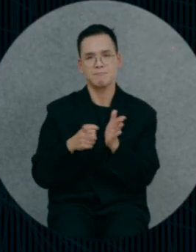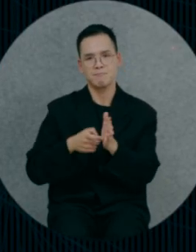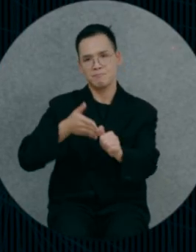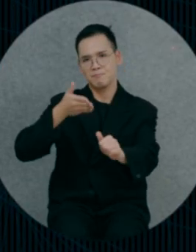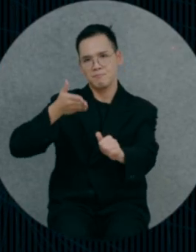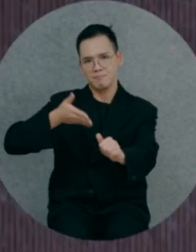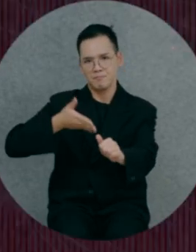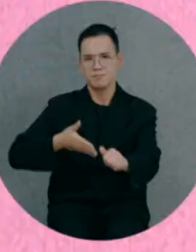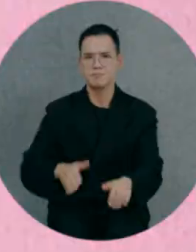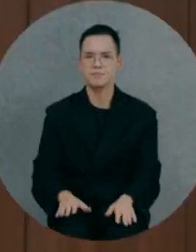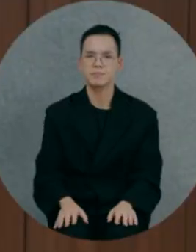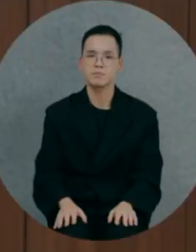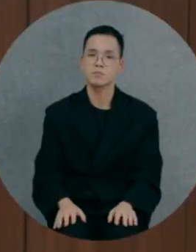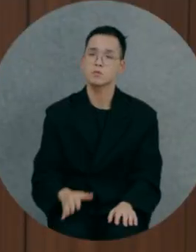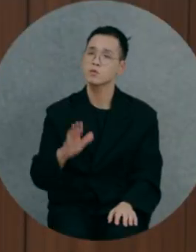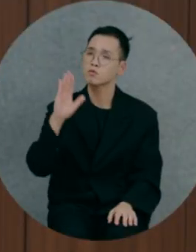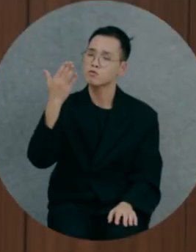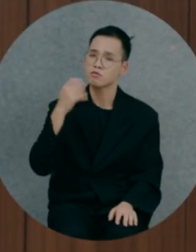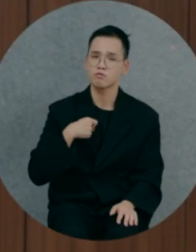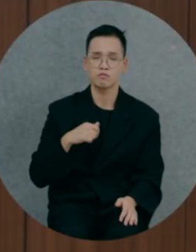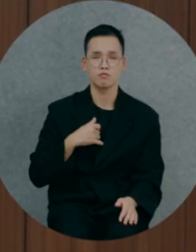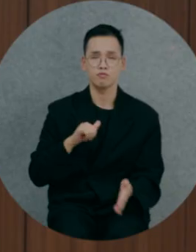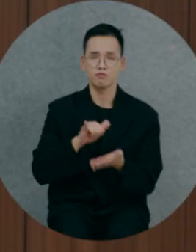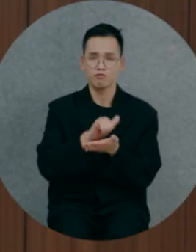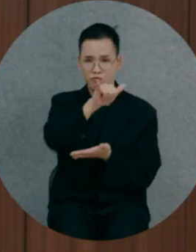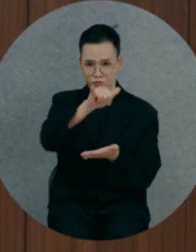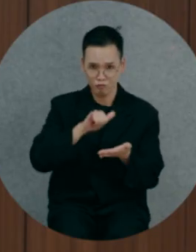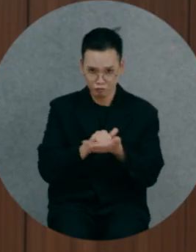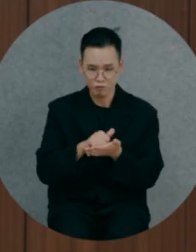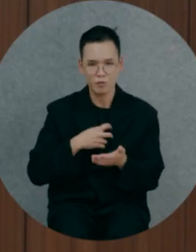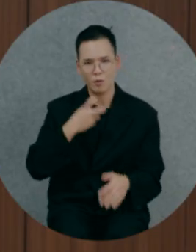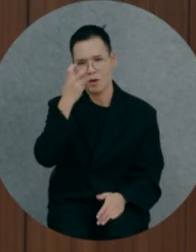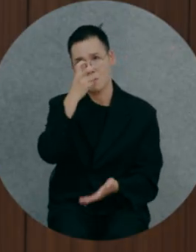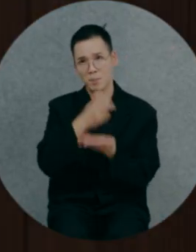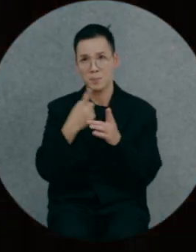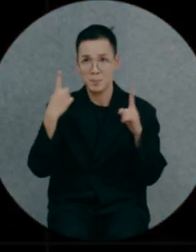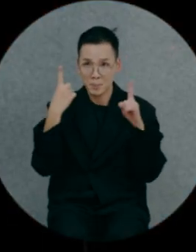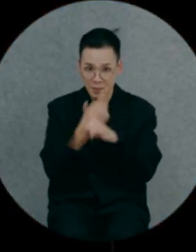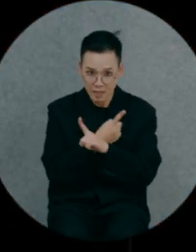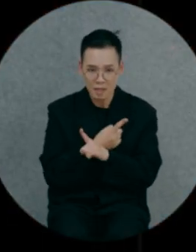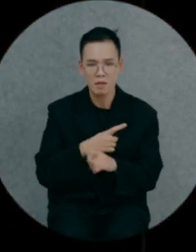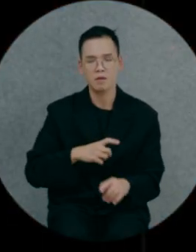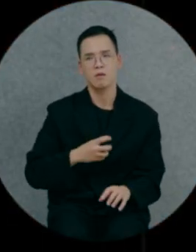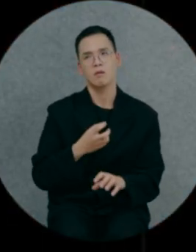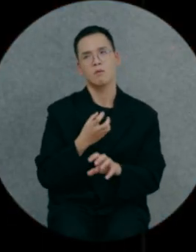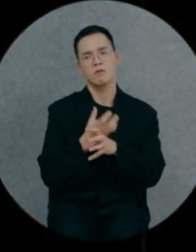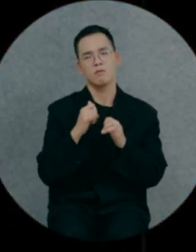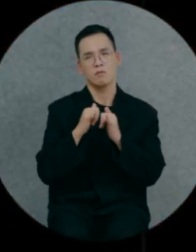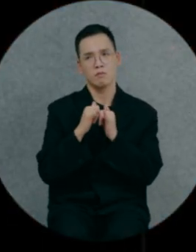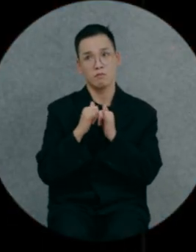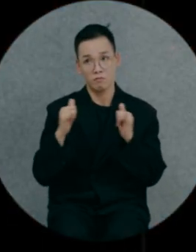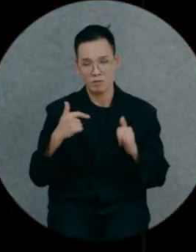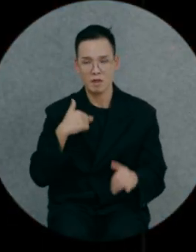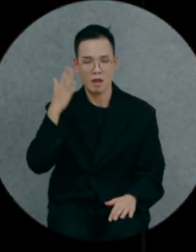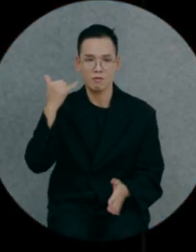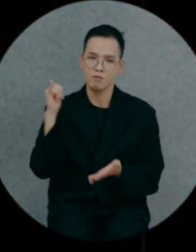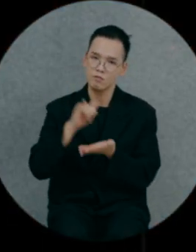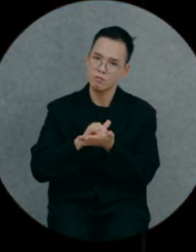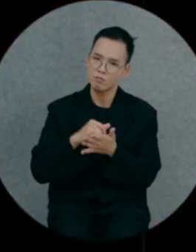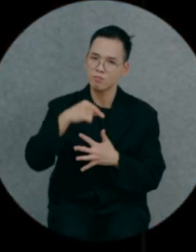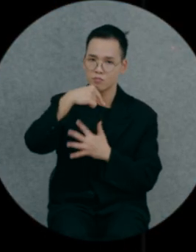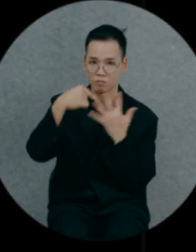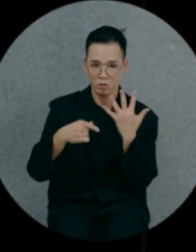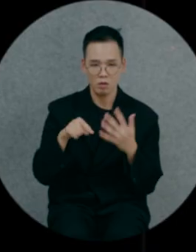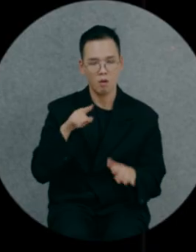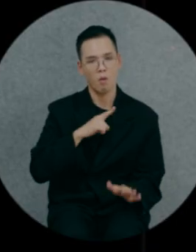촉구합니다. 최근 출입국 관리법이 개정되면서 외국인 계절근로 프로그램의 근거 규정과